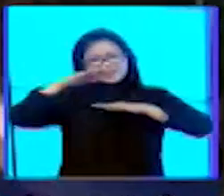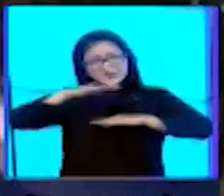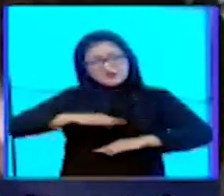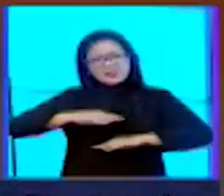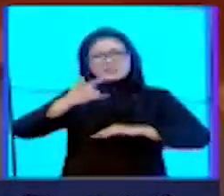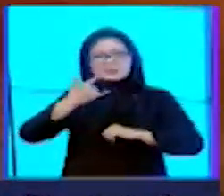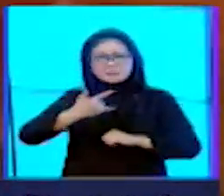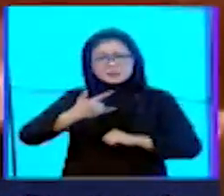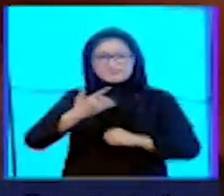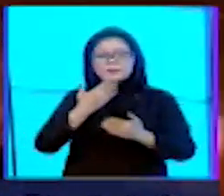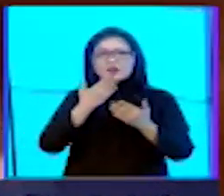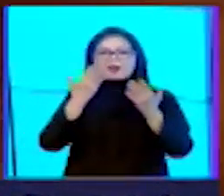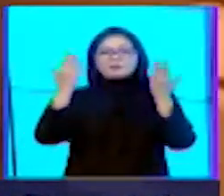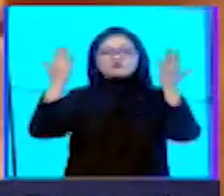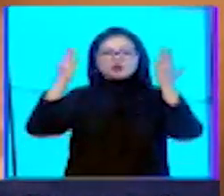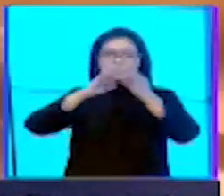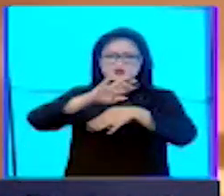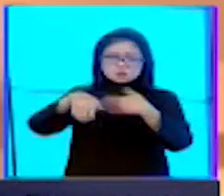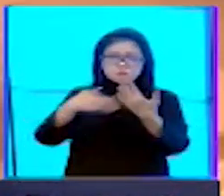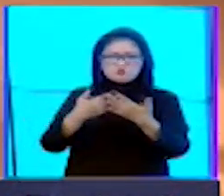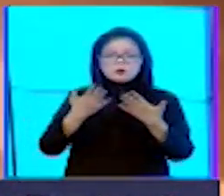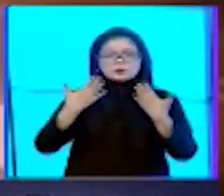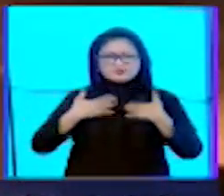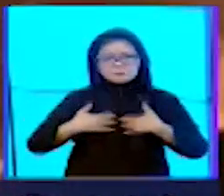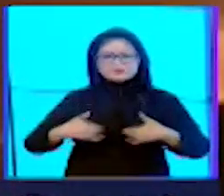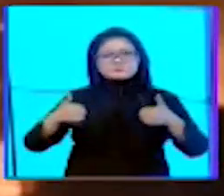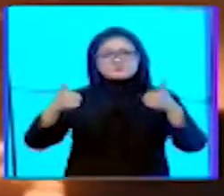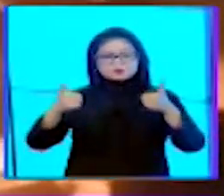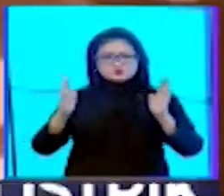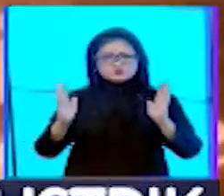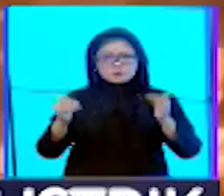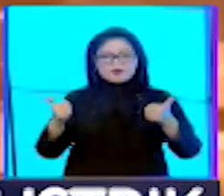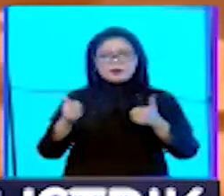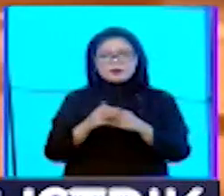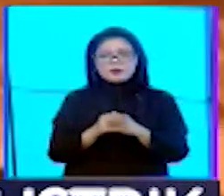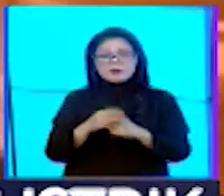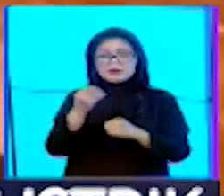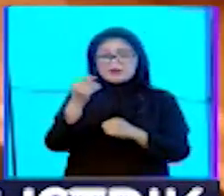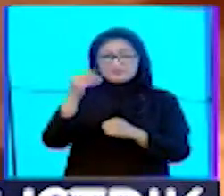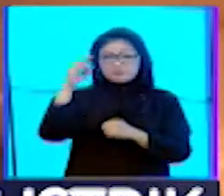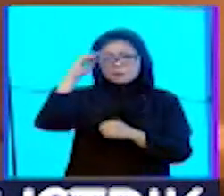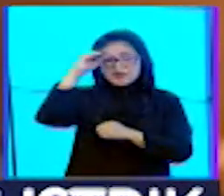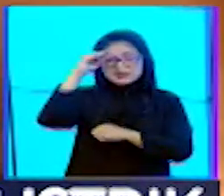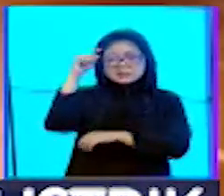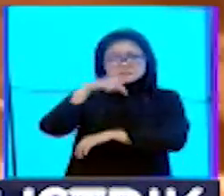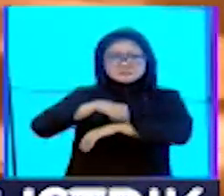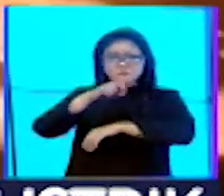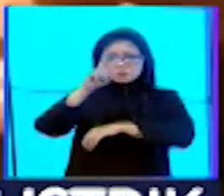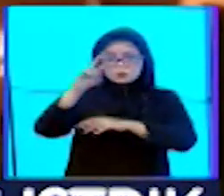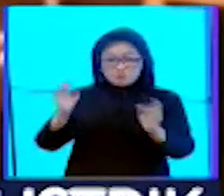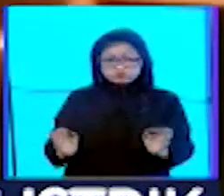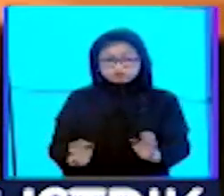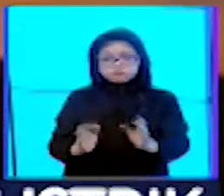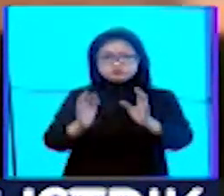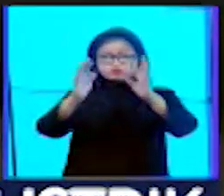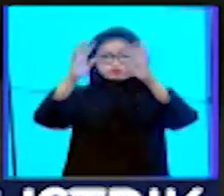dan kondusif. Diketahui kebakaran lapas kelas 1 Tangerang ini terjadi Rabu pukul 2 dini hari. Besarnya kobaran membuat api baru